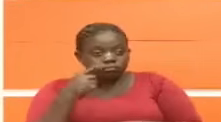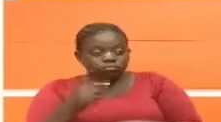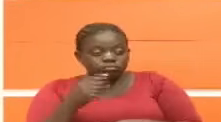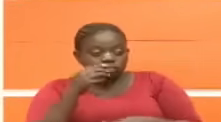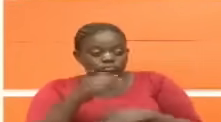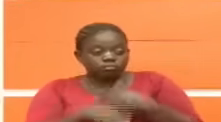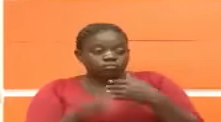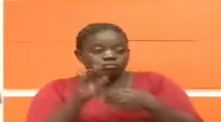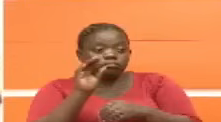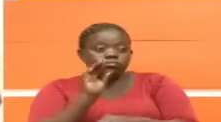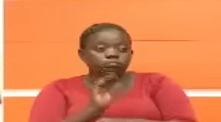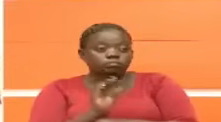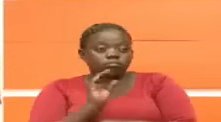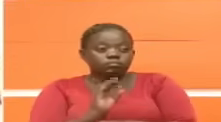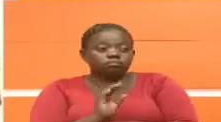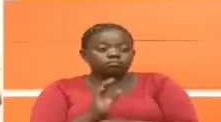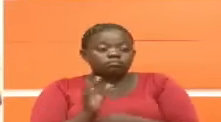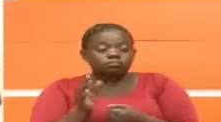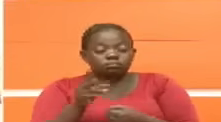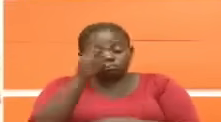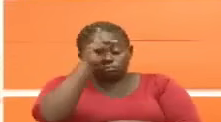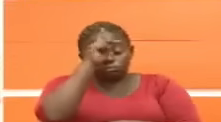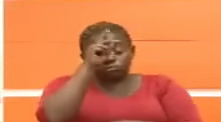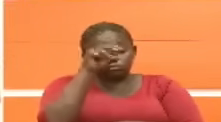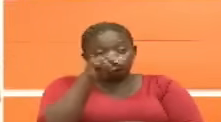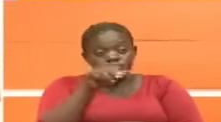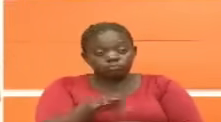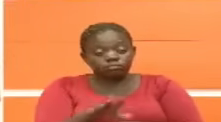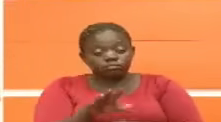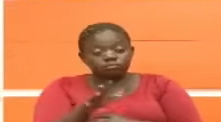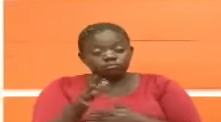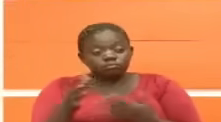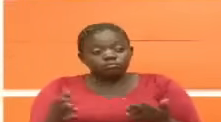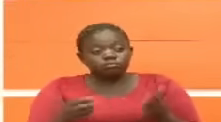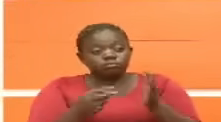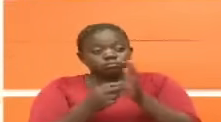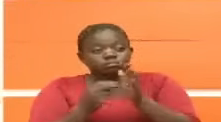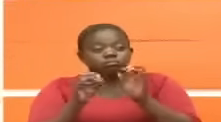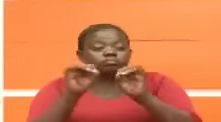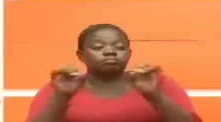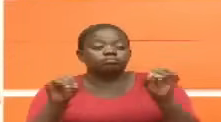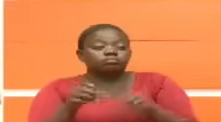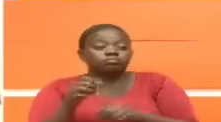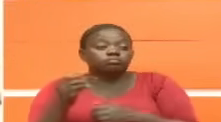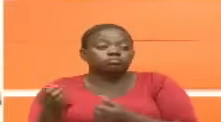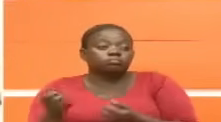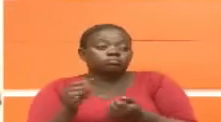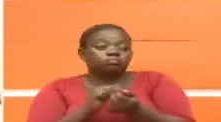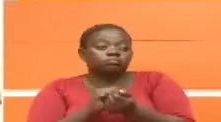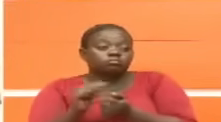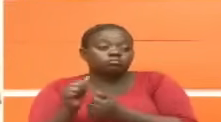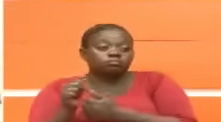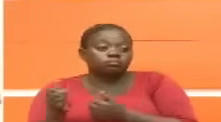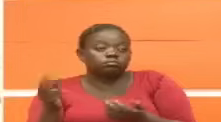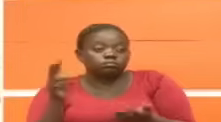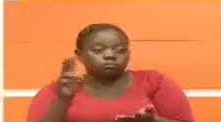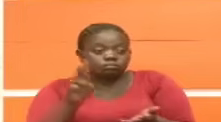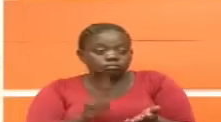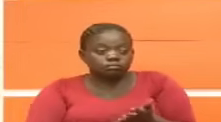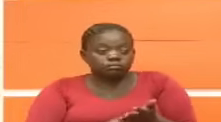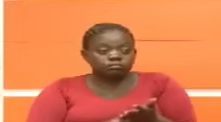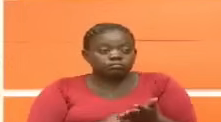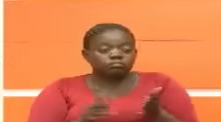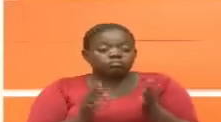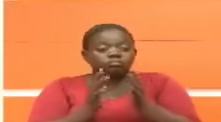kumpi n'ekereziya ku kyalo Lwannume. Nga bwe twakulaze mawulire gaffe ag'olwomukaaga, tumuzudde.